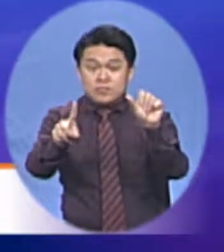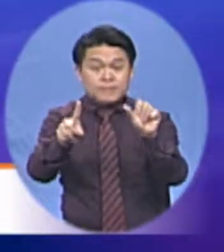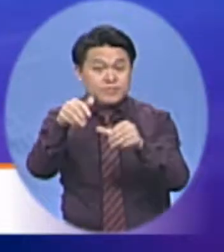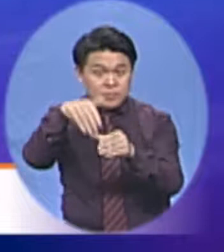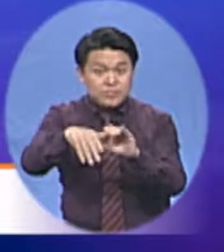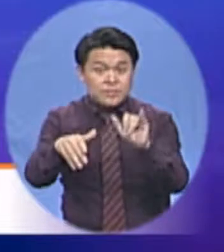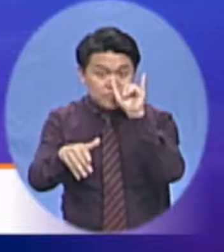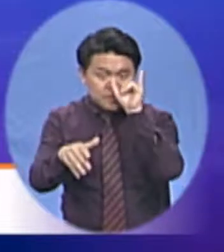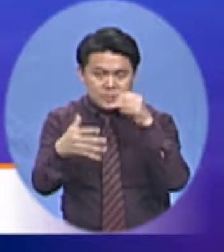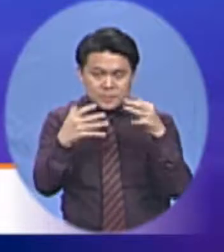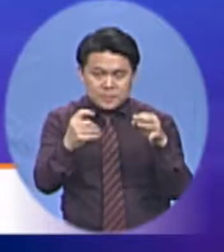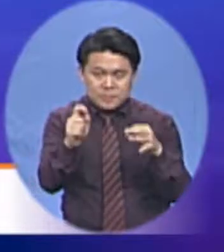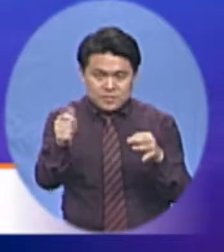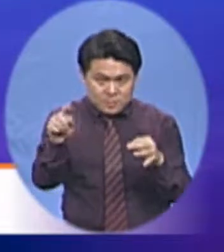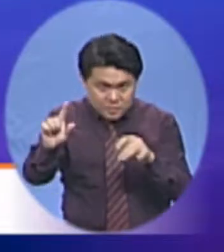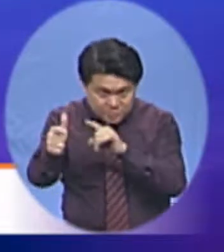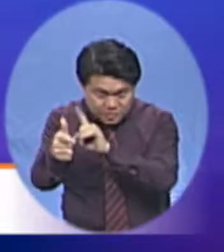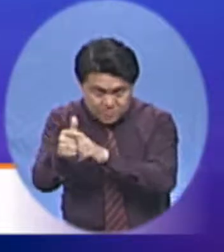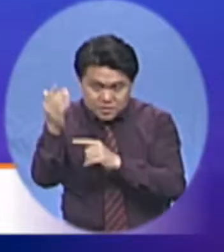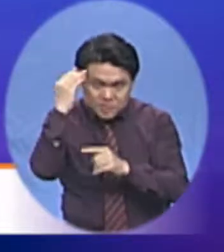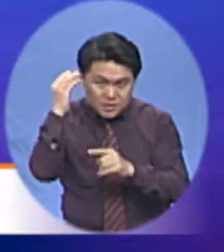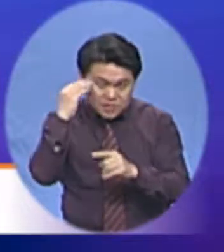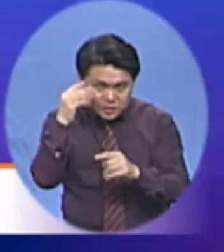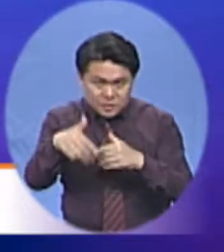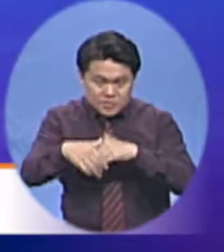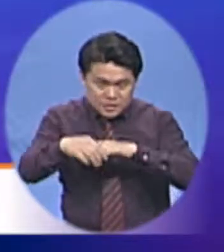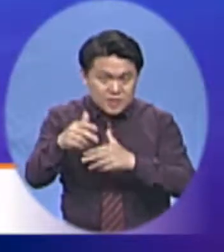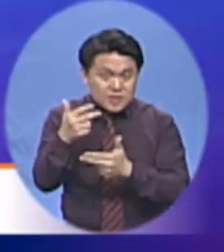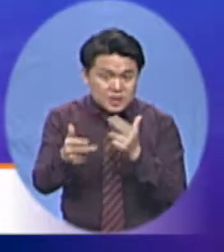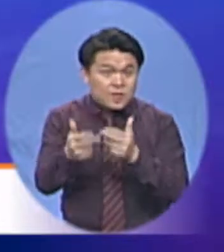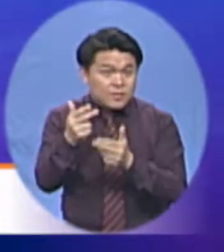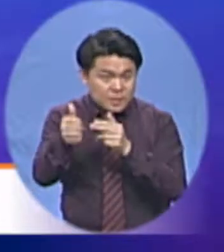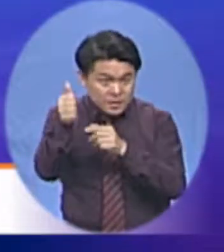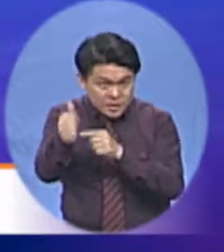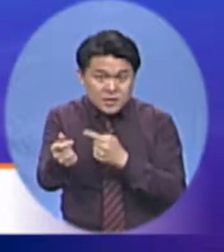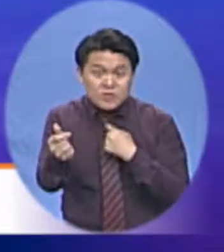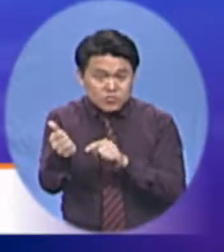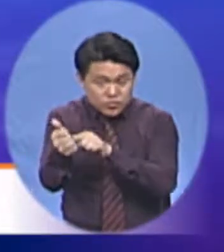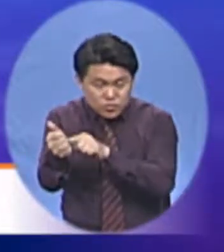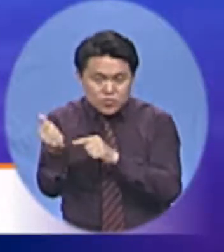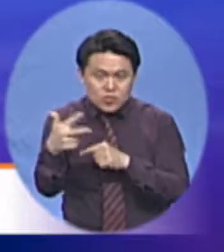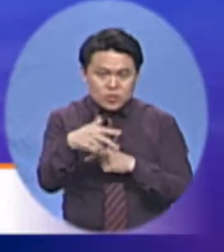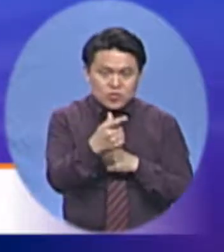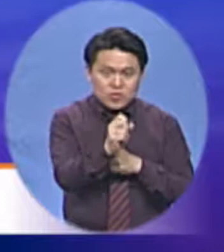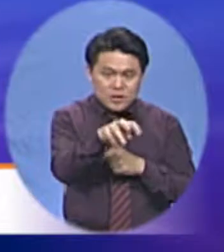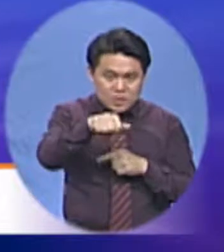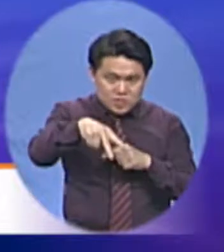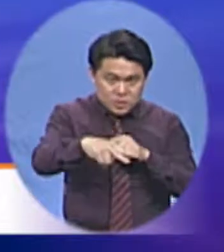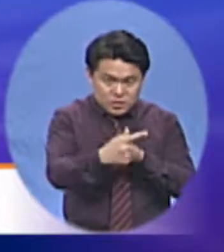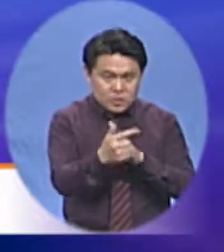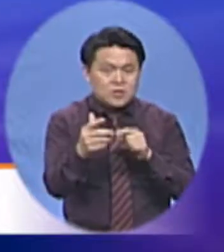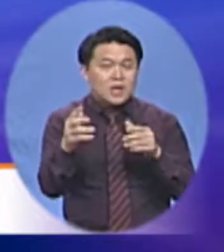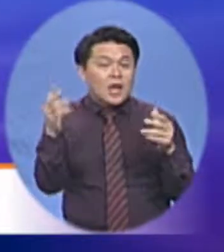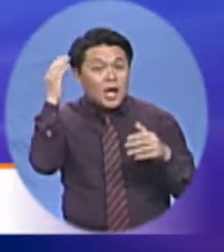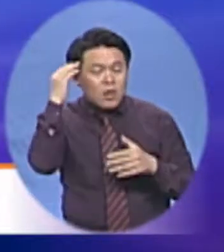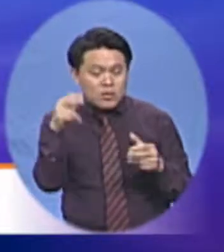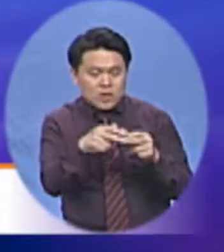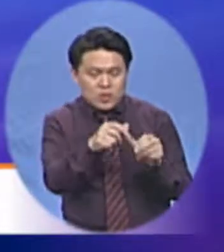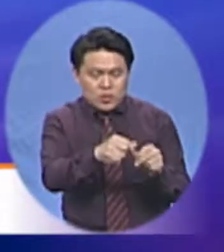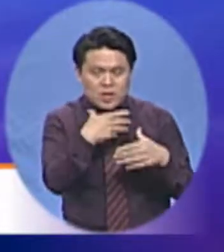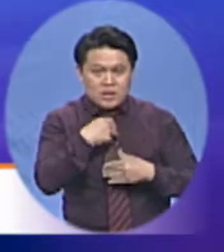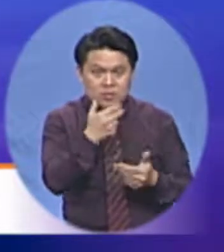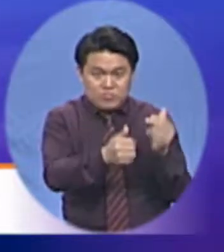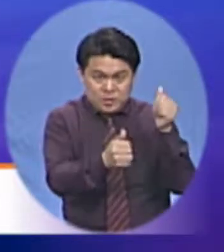치러집니다. 김광한 한국 지체장애인협회 전 중앙회장과 조양현 전 한국 장애인 고용 안정협회장이 출마한